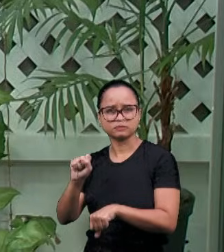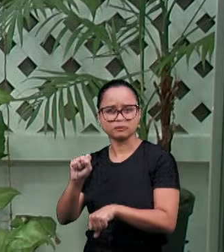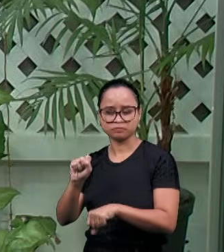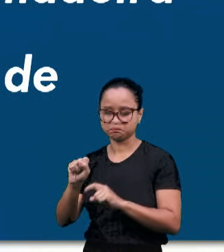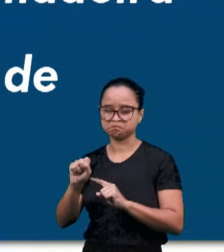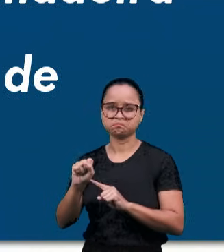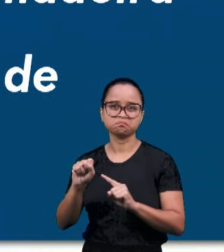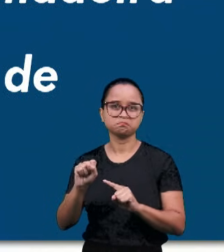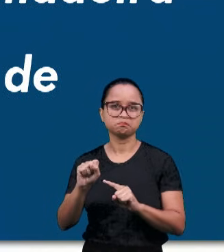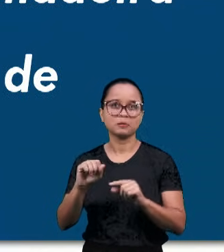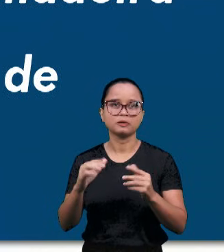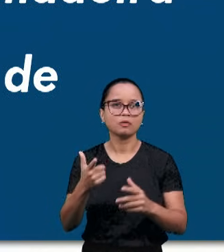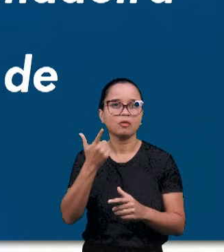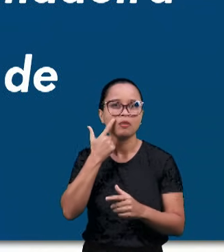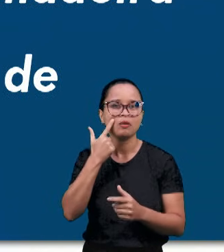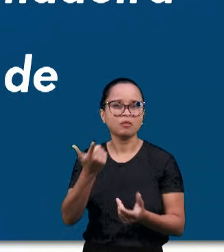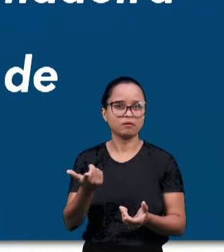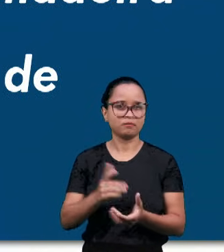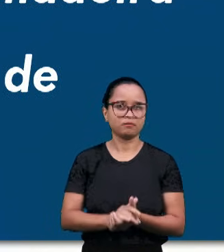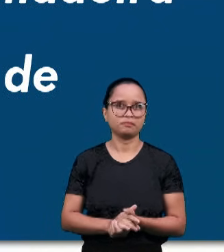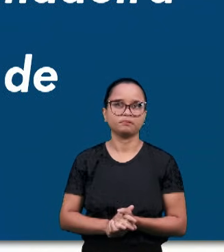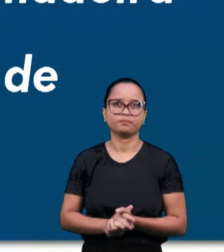Et il dit,